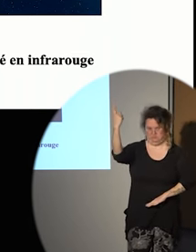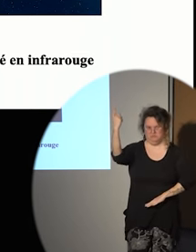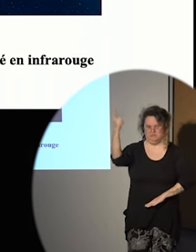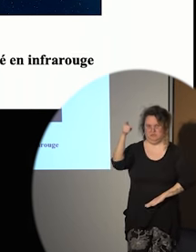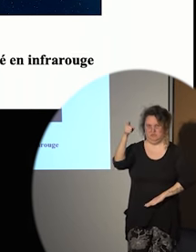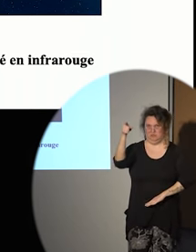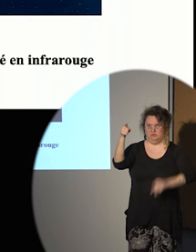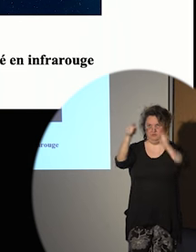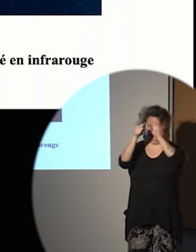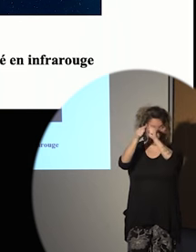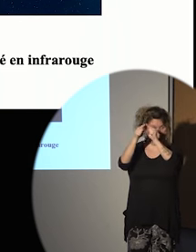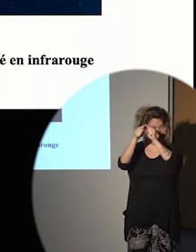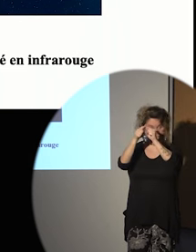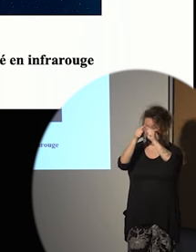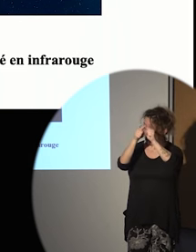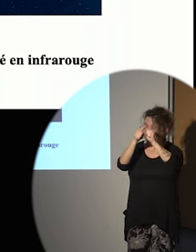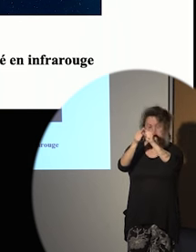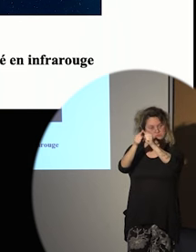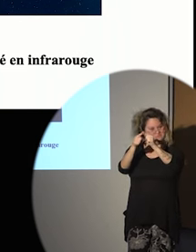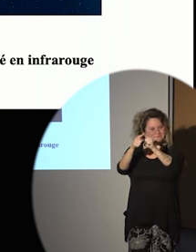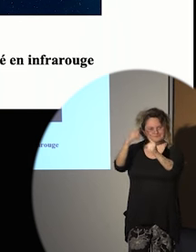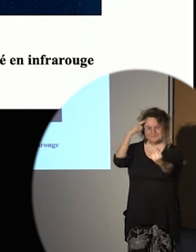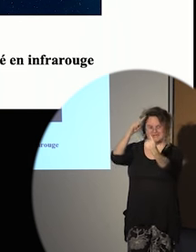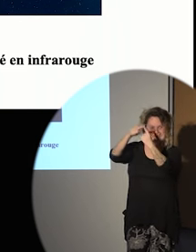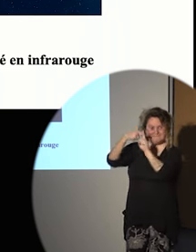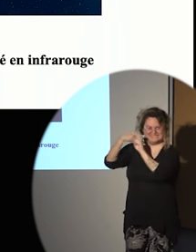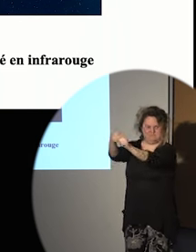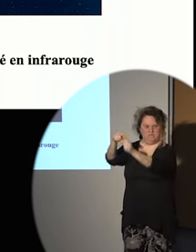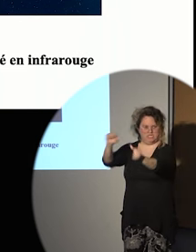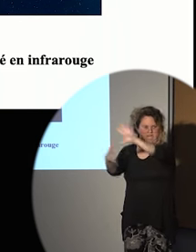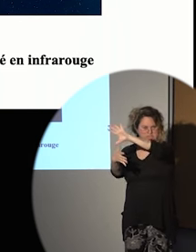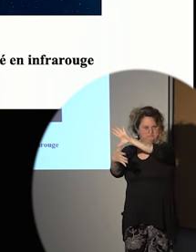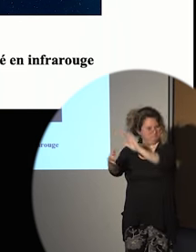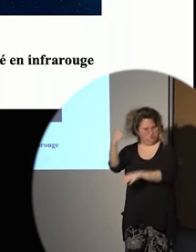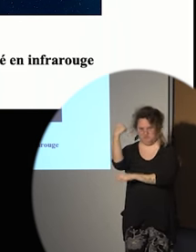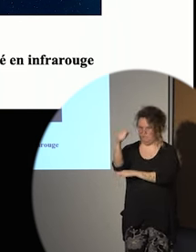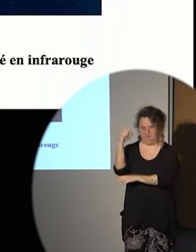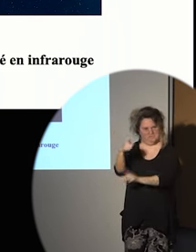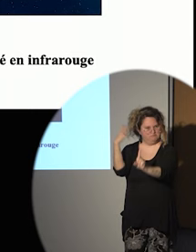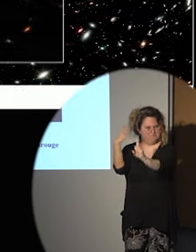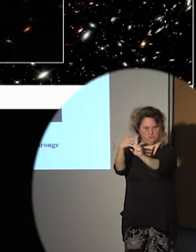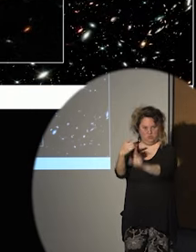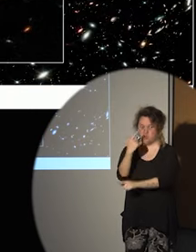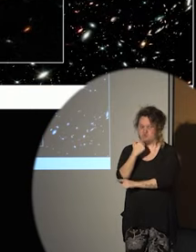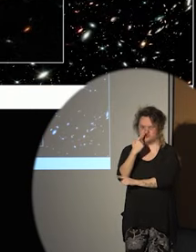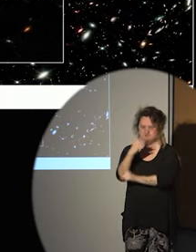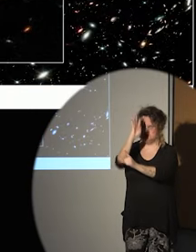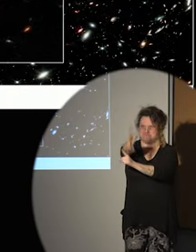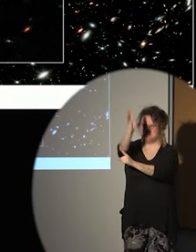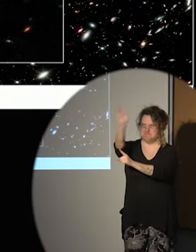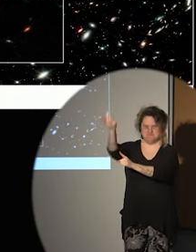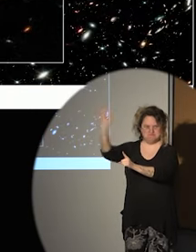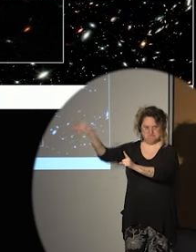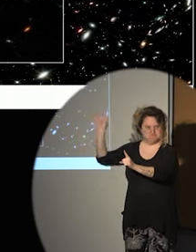uniquement une longueur d'onde, l'infrarouge. Encore plus rouge que le rouge, l'infrarouge. Et je vais vous donner un aperçu de ses